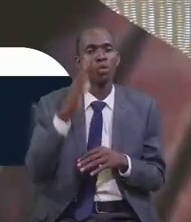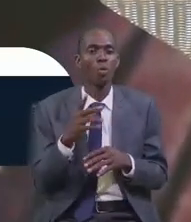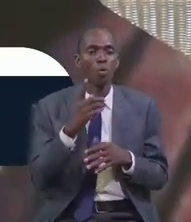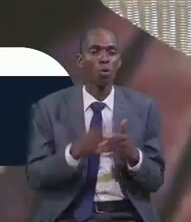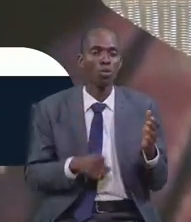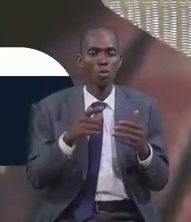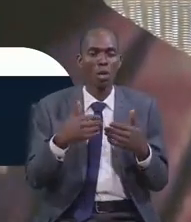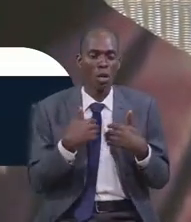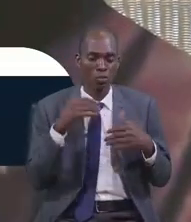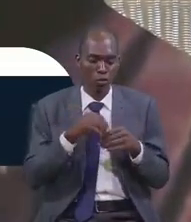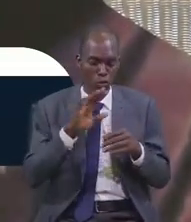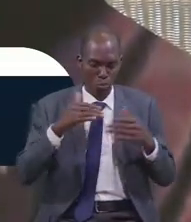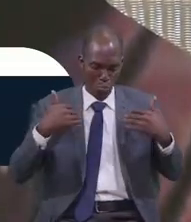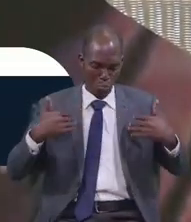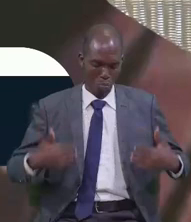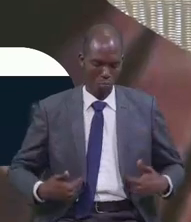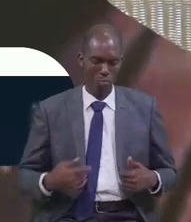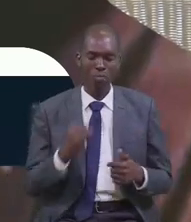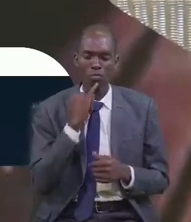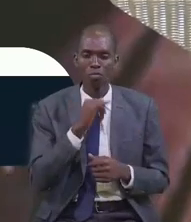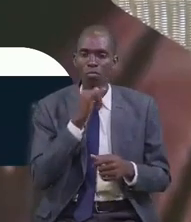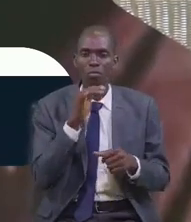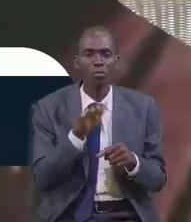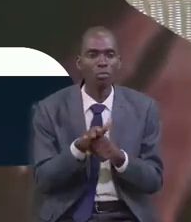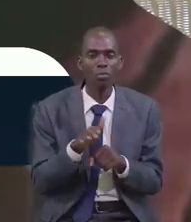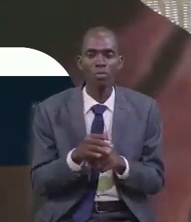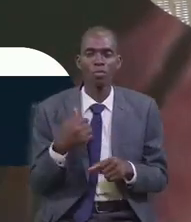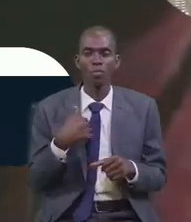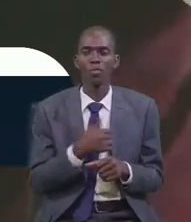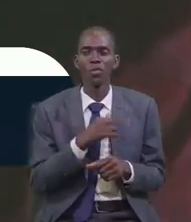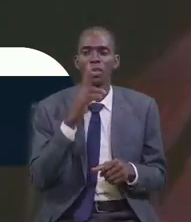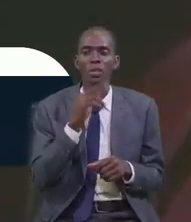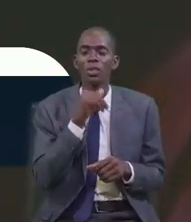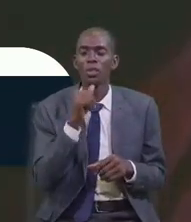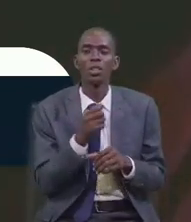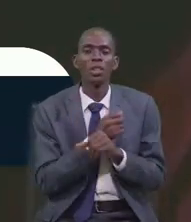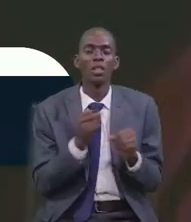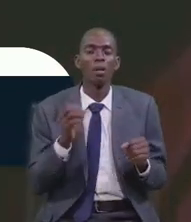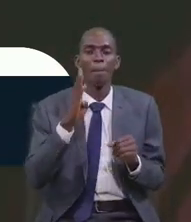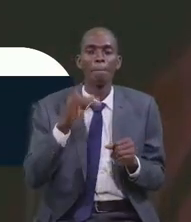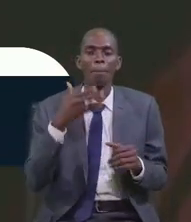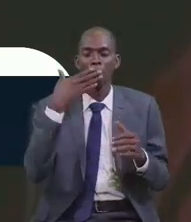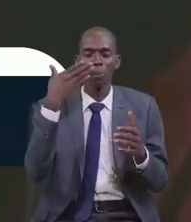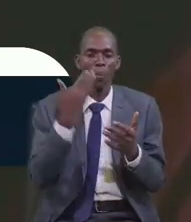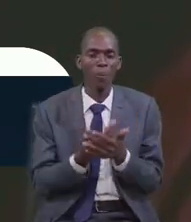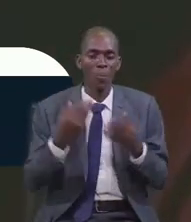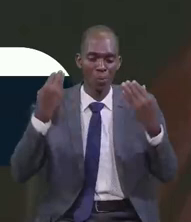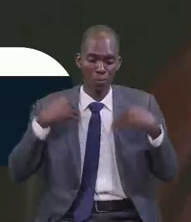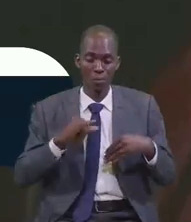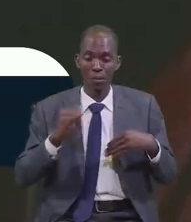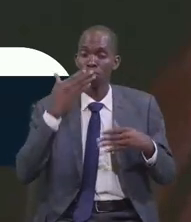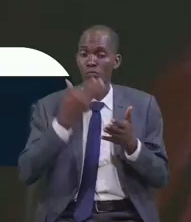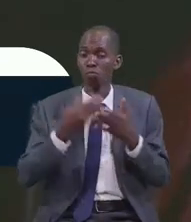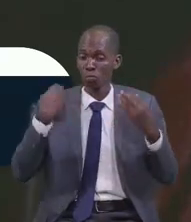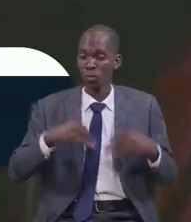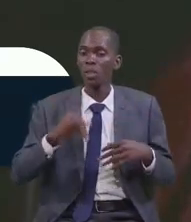ne suffit pas. Nous ne sommes pas sauvés par un bon habillement. Un bon habillement est bon. On ne